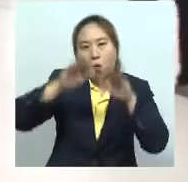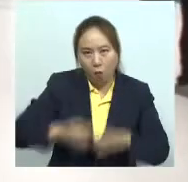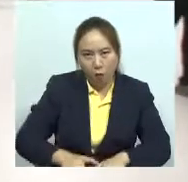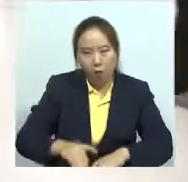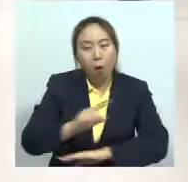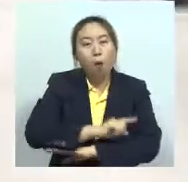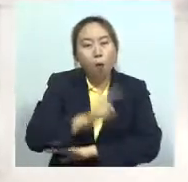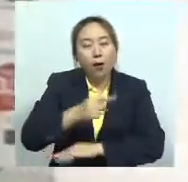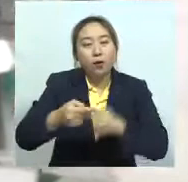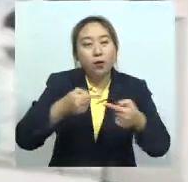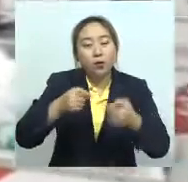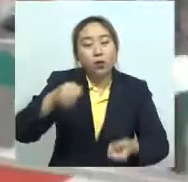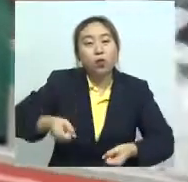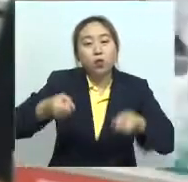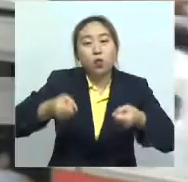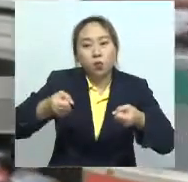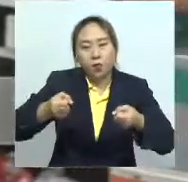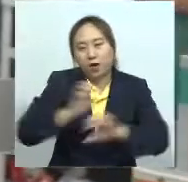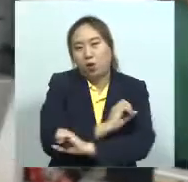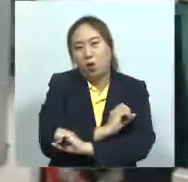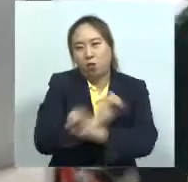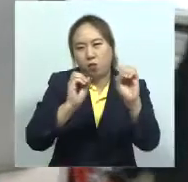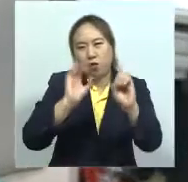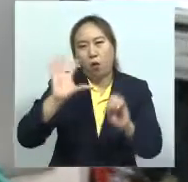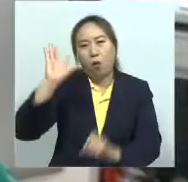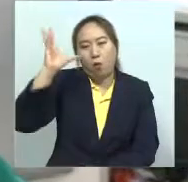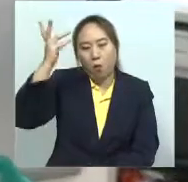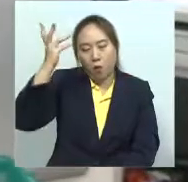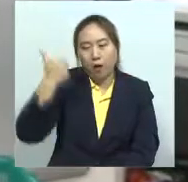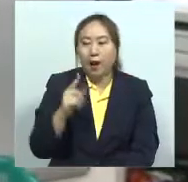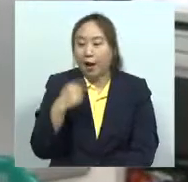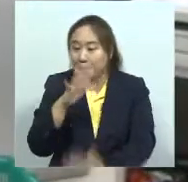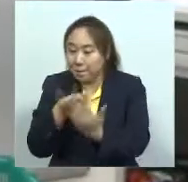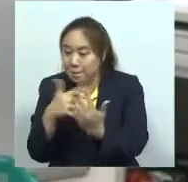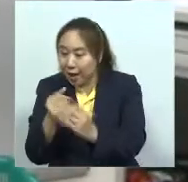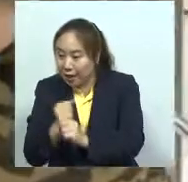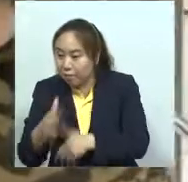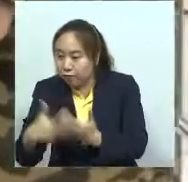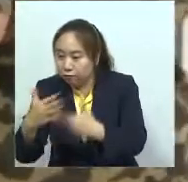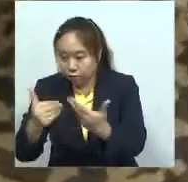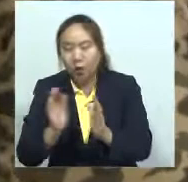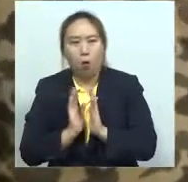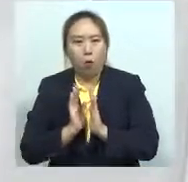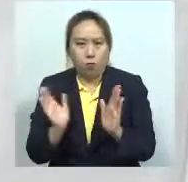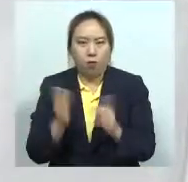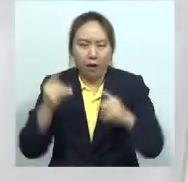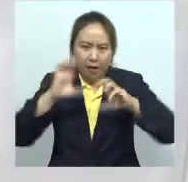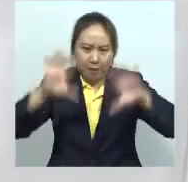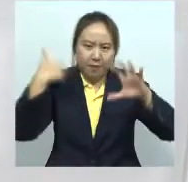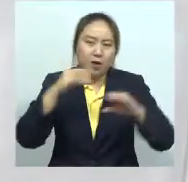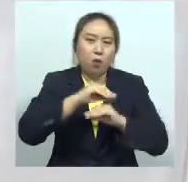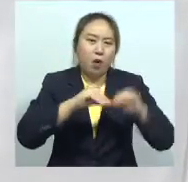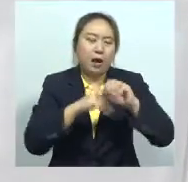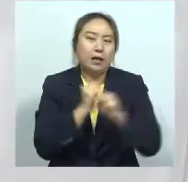ถุงพลาสติกสากลพร้อมกล่าวขอบคุณผู้ประกอบการที่นำมาตรการนี้ไปขับเคลื่อนซึ่งรัฐบาลก็มีโครงการทำความดี